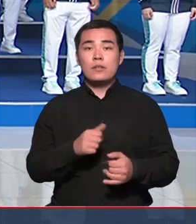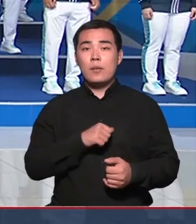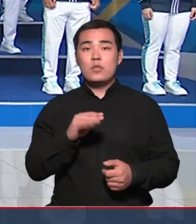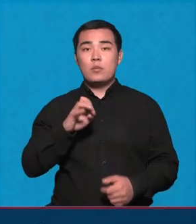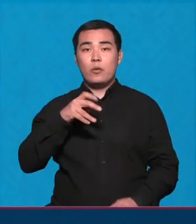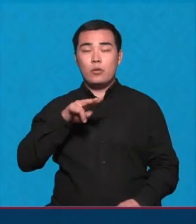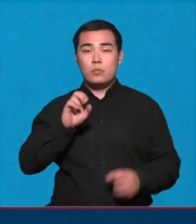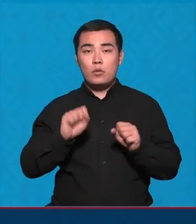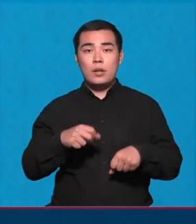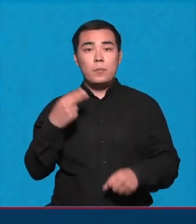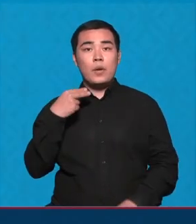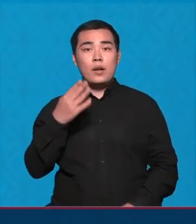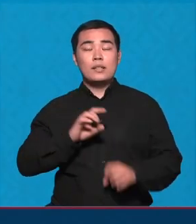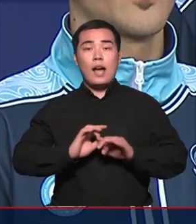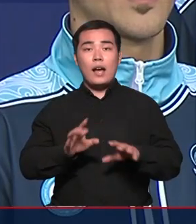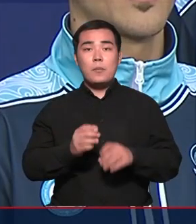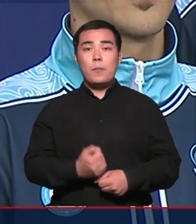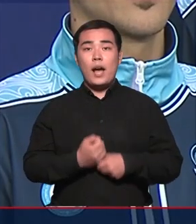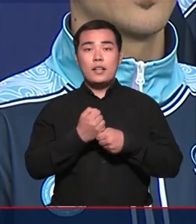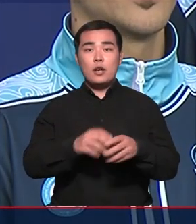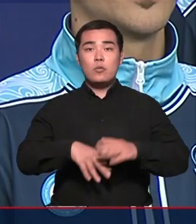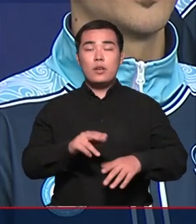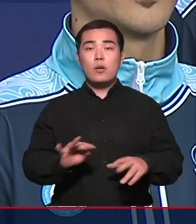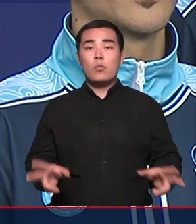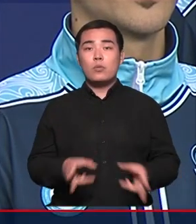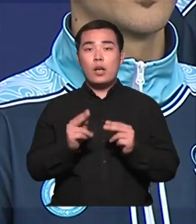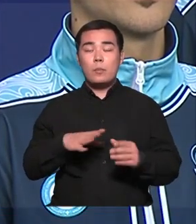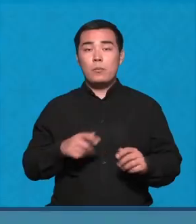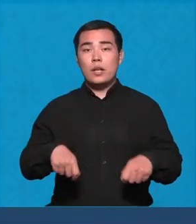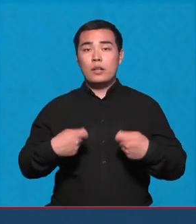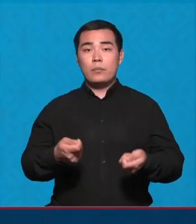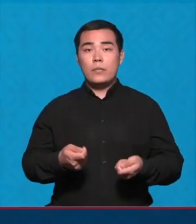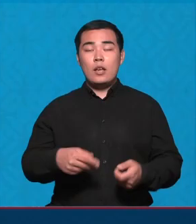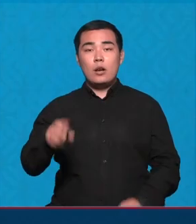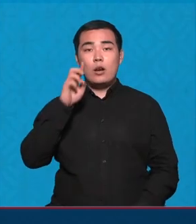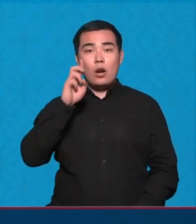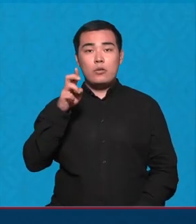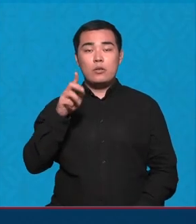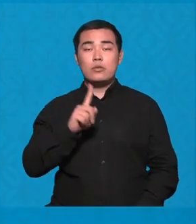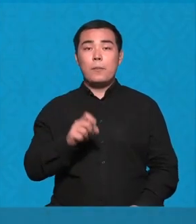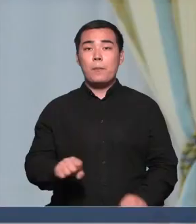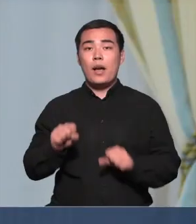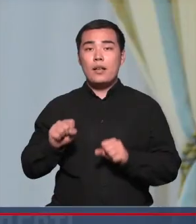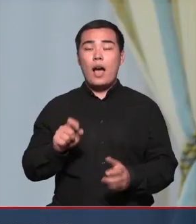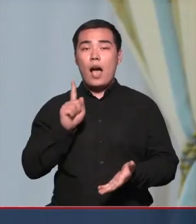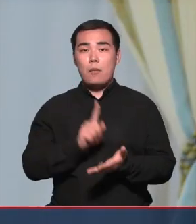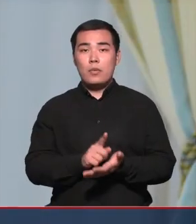емес. Сондықтан президент сайыпқырандарға қолдау танытып сәттілік тіледі. Ел намысын қорғау абыройлы